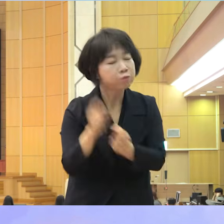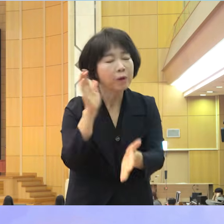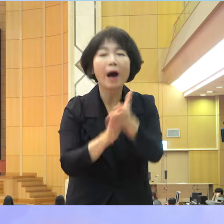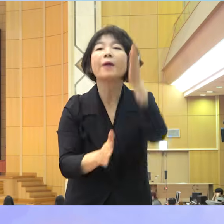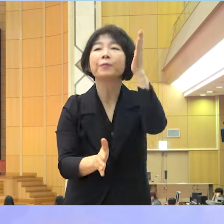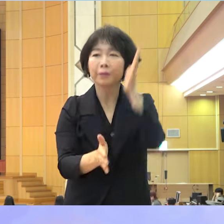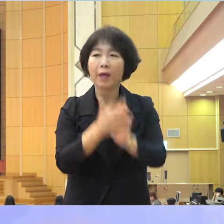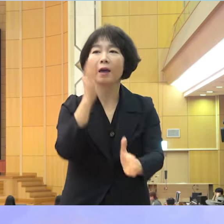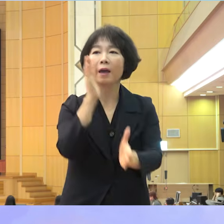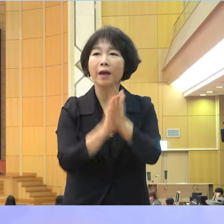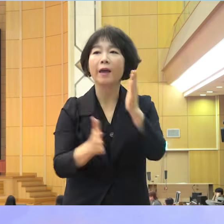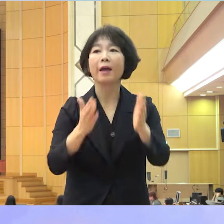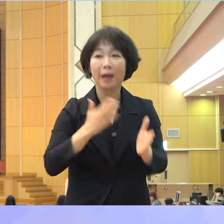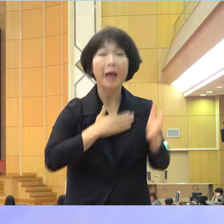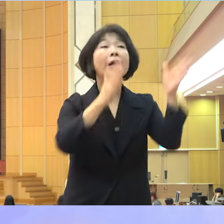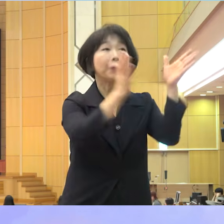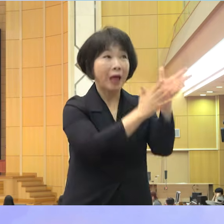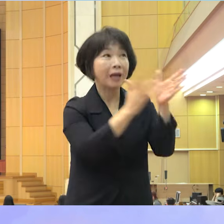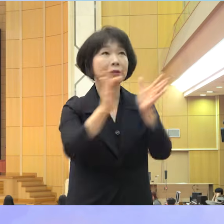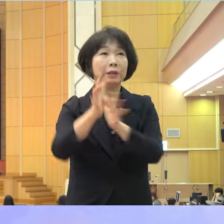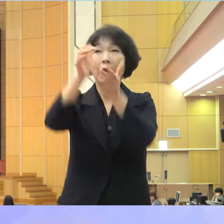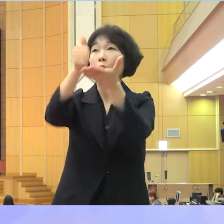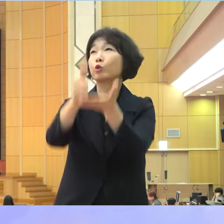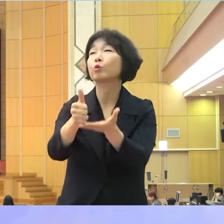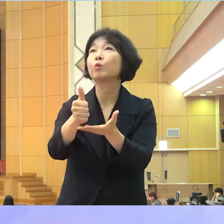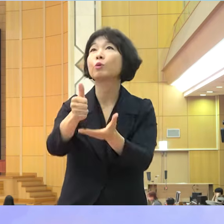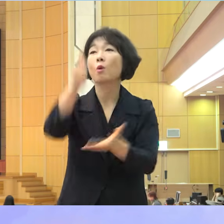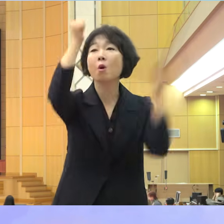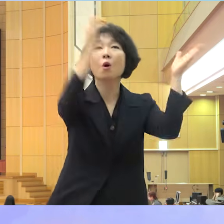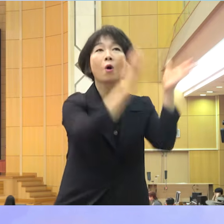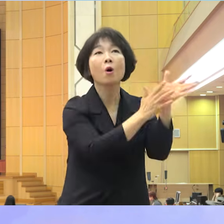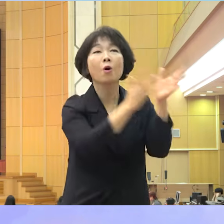두렵지 않네. 난